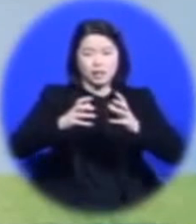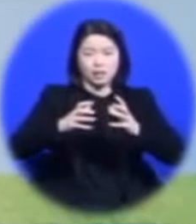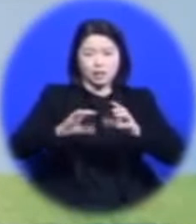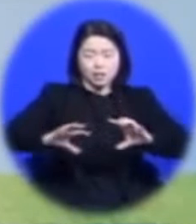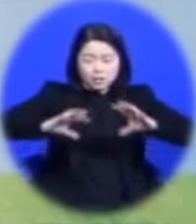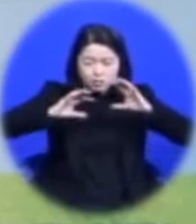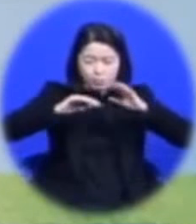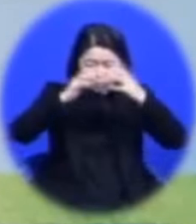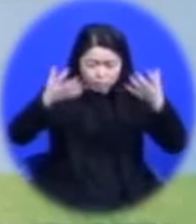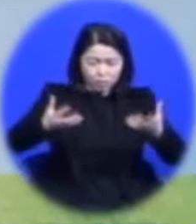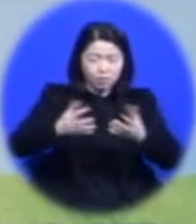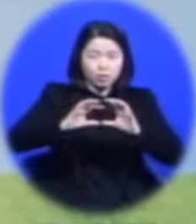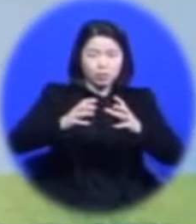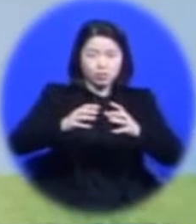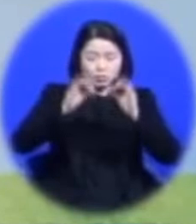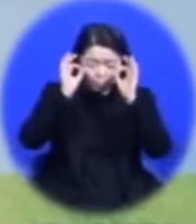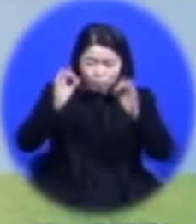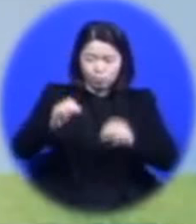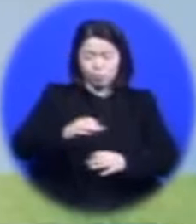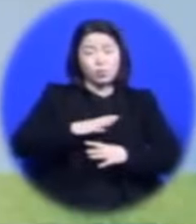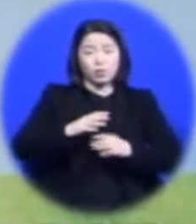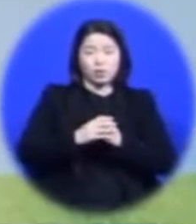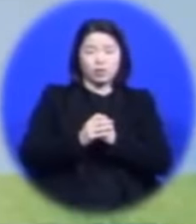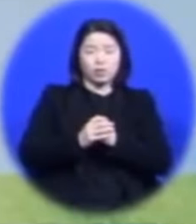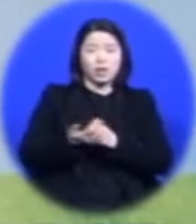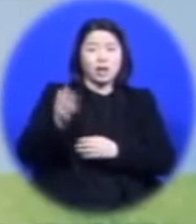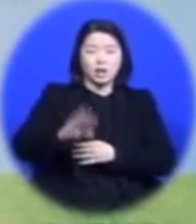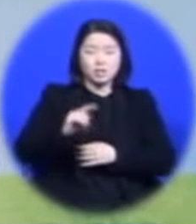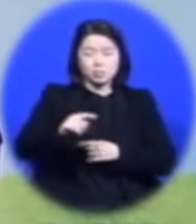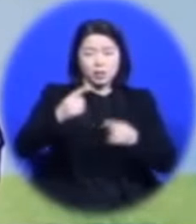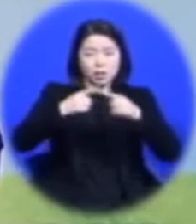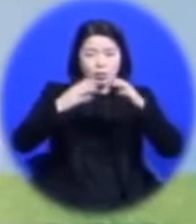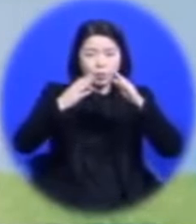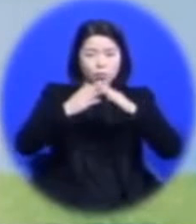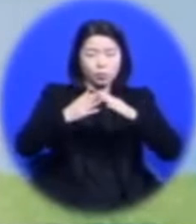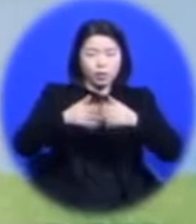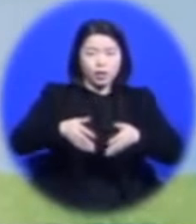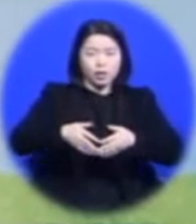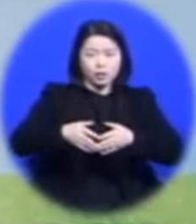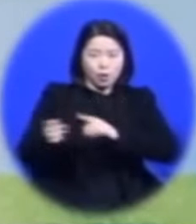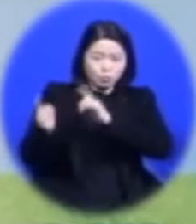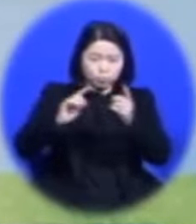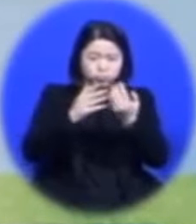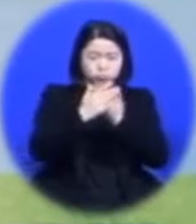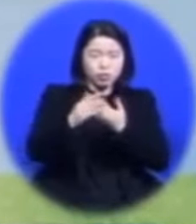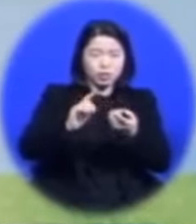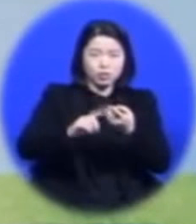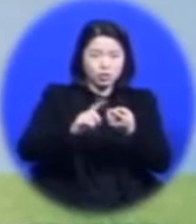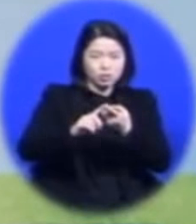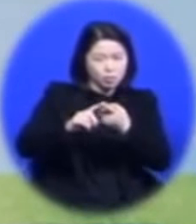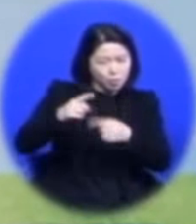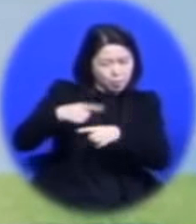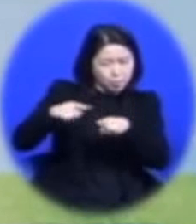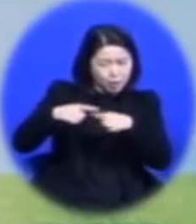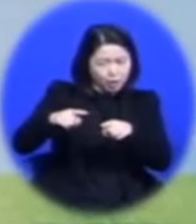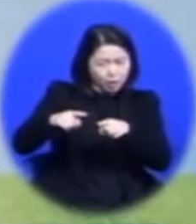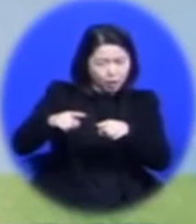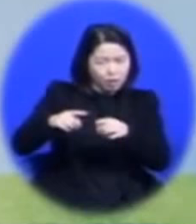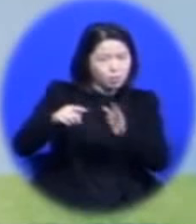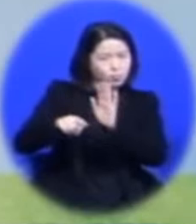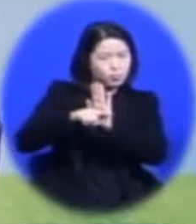있어요 그러나 이렇게 교회가 크게 부흥된 것에 대해서 비판적인 사람도 많습니다